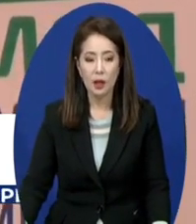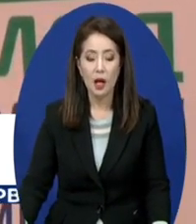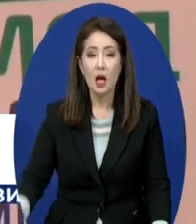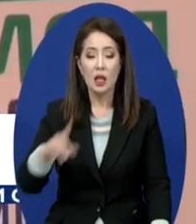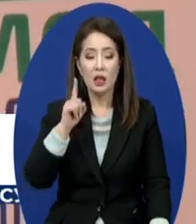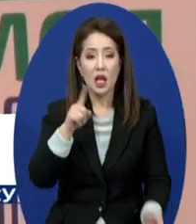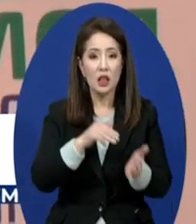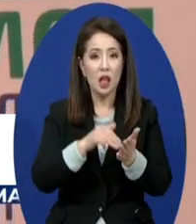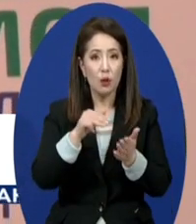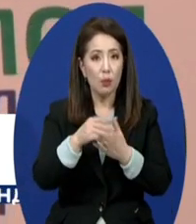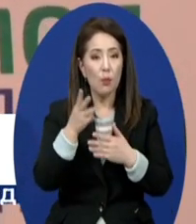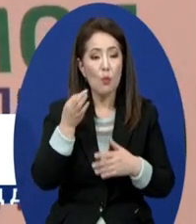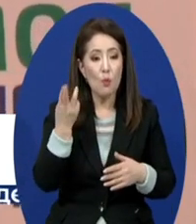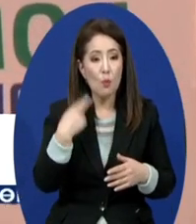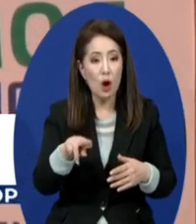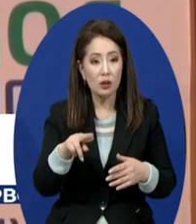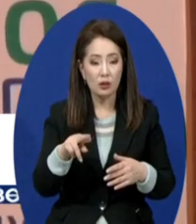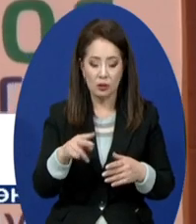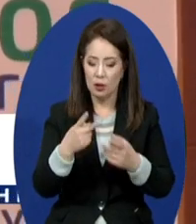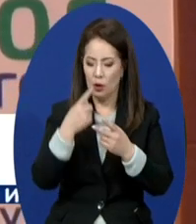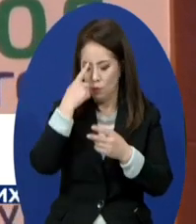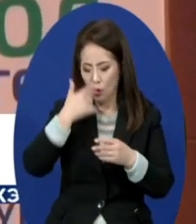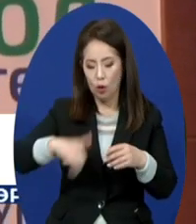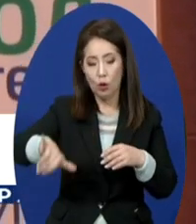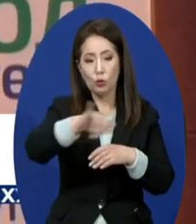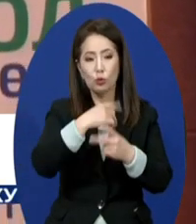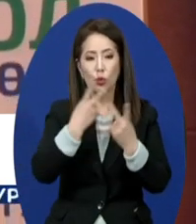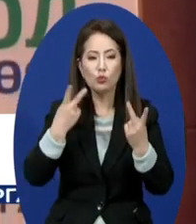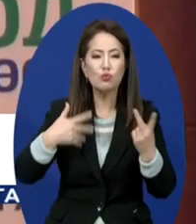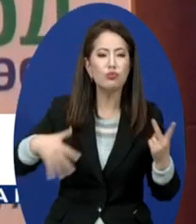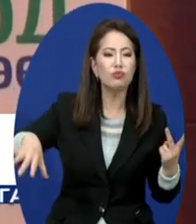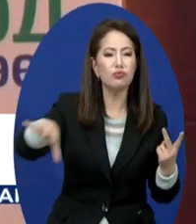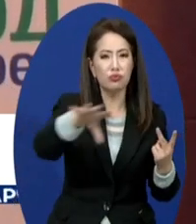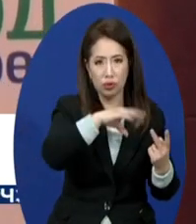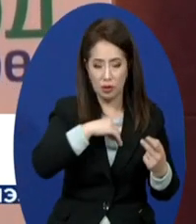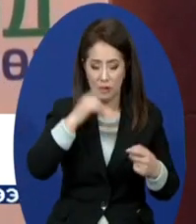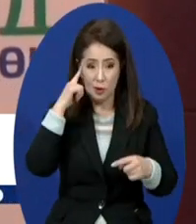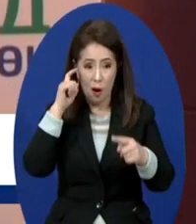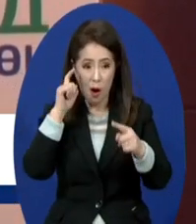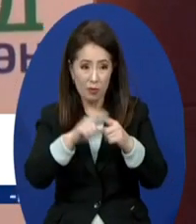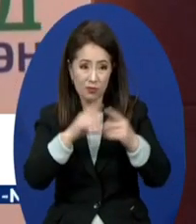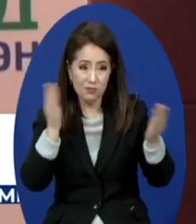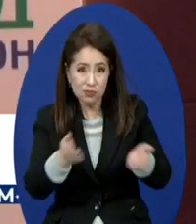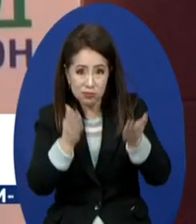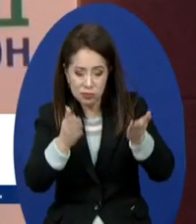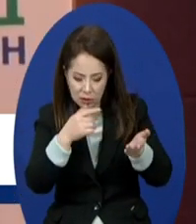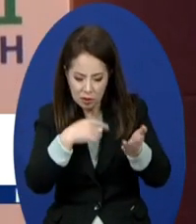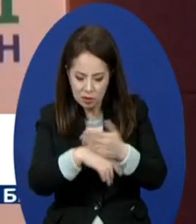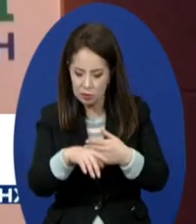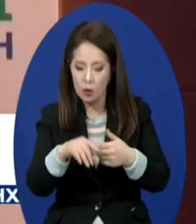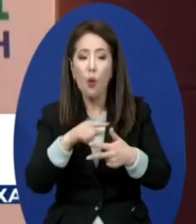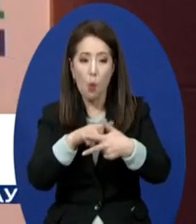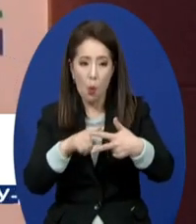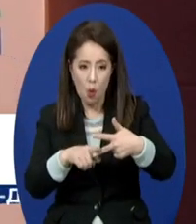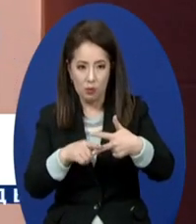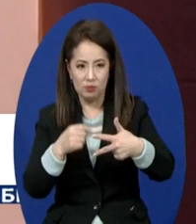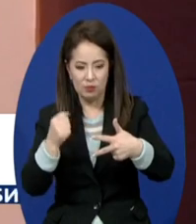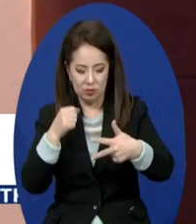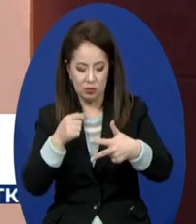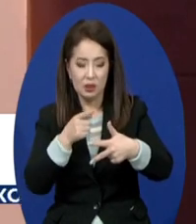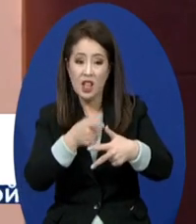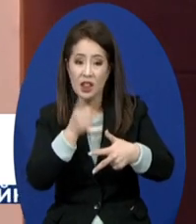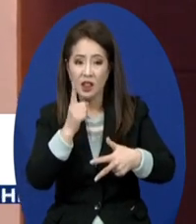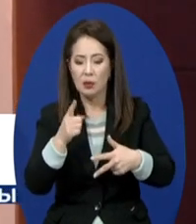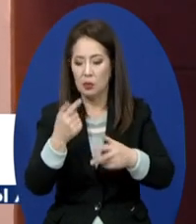Тэр бүм мод үндэсний хөдөлгөөн улс орон даяар гурван зорилтын хүрээнд хэрэгжнэ. Тодорхойлбол төмөр төрцсөн хөнөөлт шавжид нэрвэлтсэн